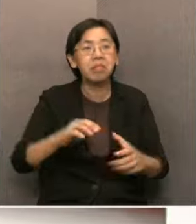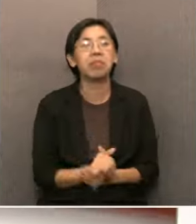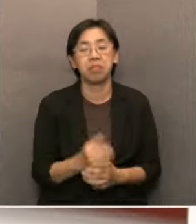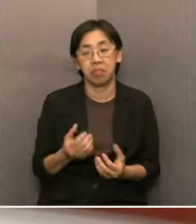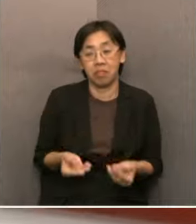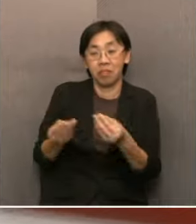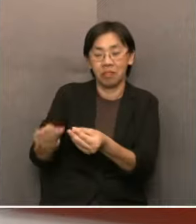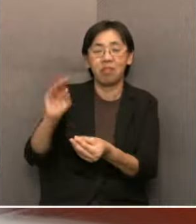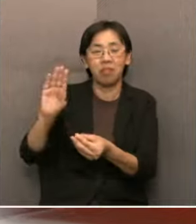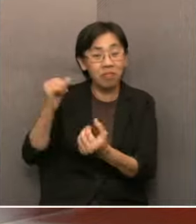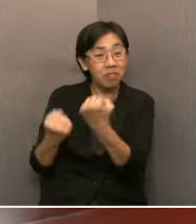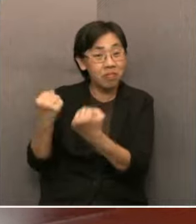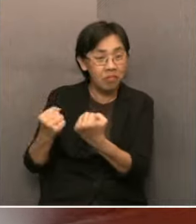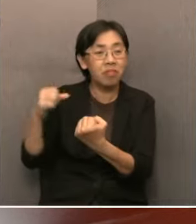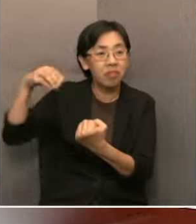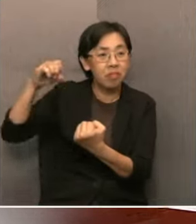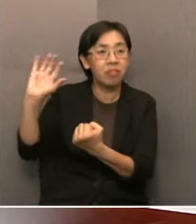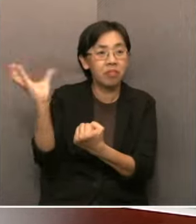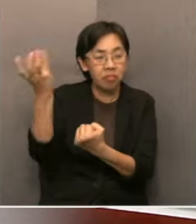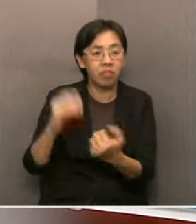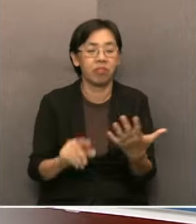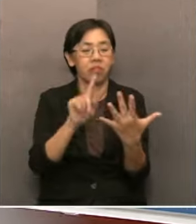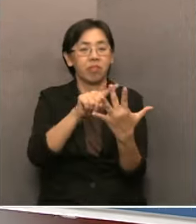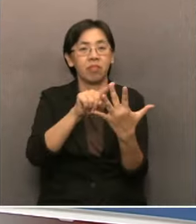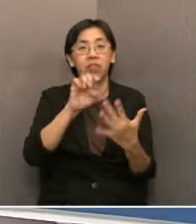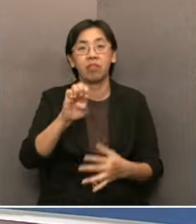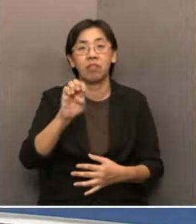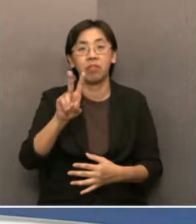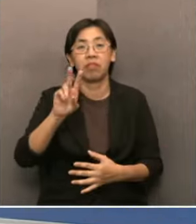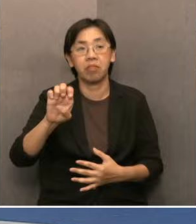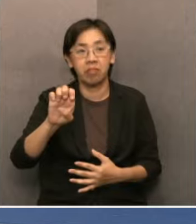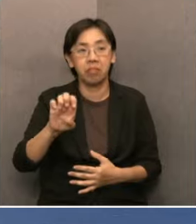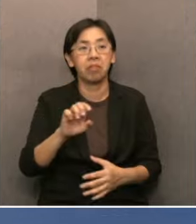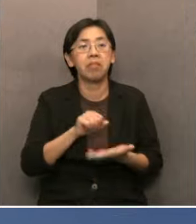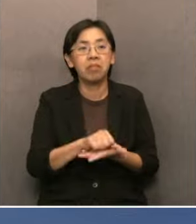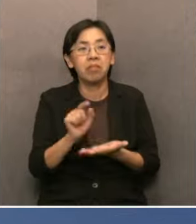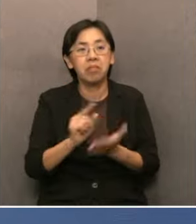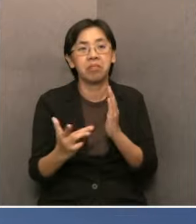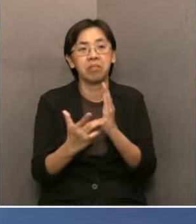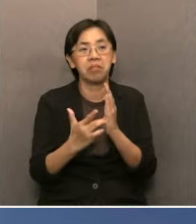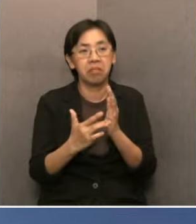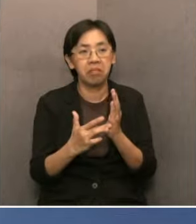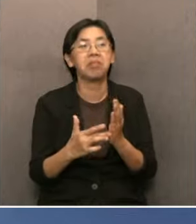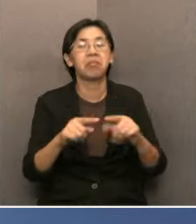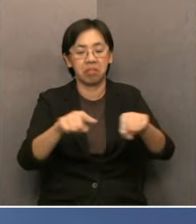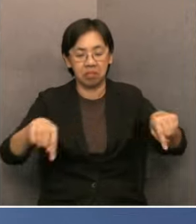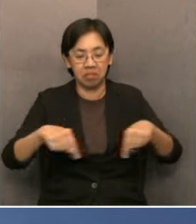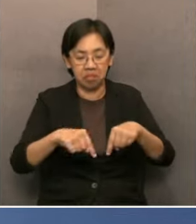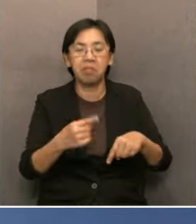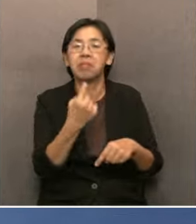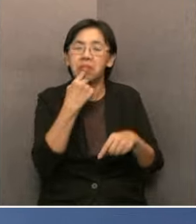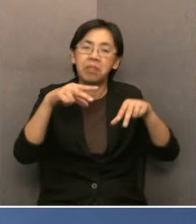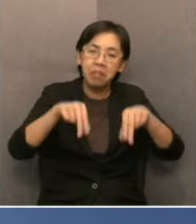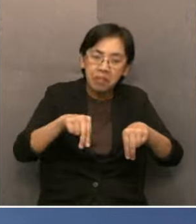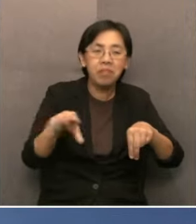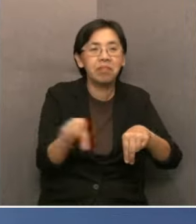ฟ้าเกืบทั่วโลกเลยค่ะและอต่อไป EVE ผู้ให้บริการเทคโโีด้านแบตเตอี่ลิเทียมไออนเช่น